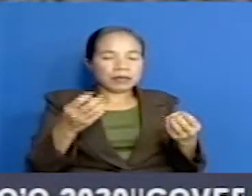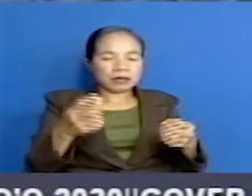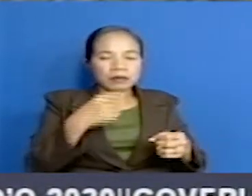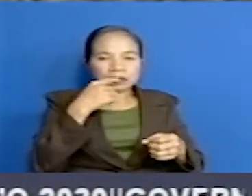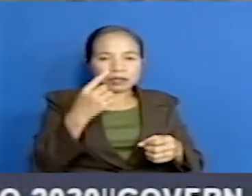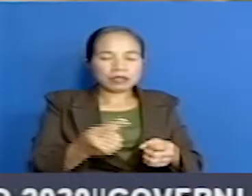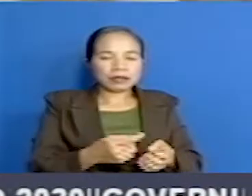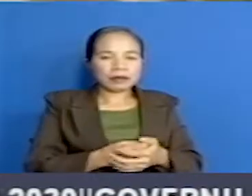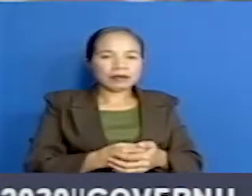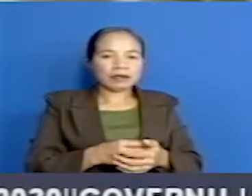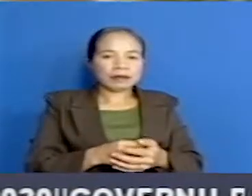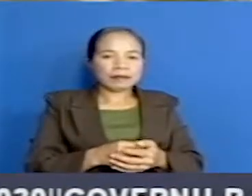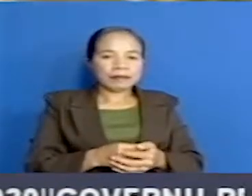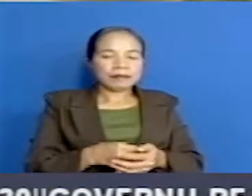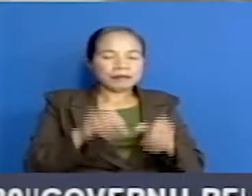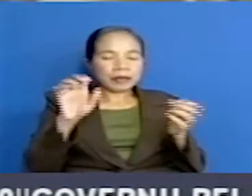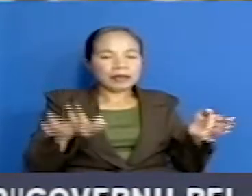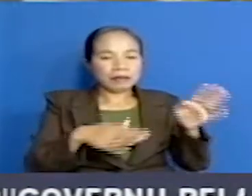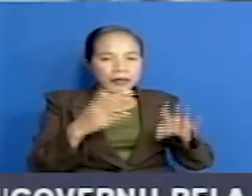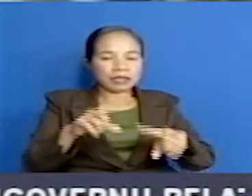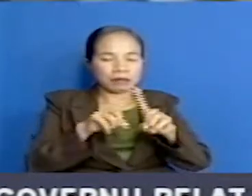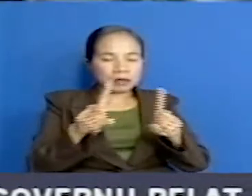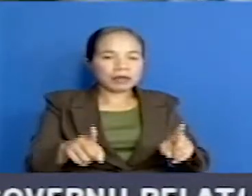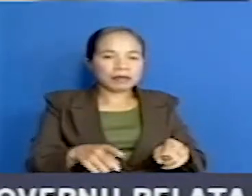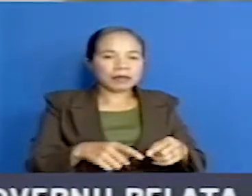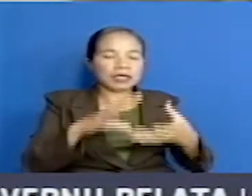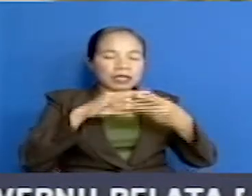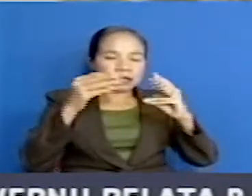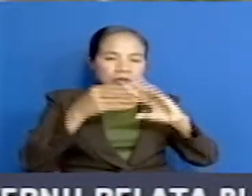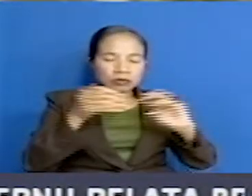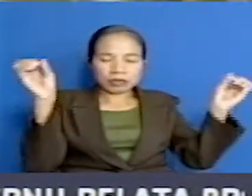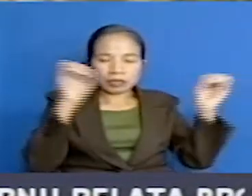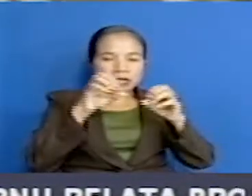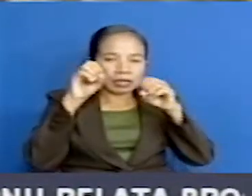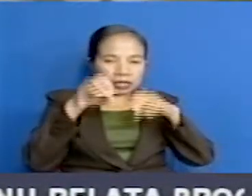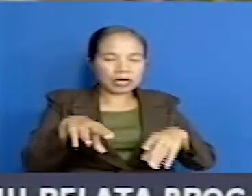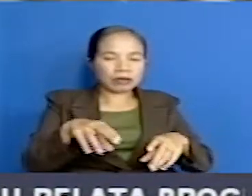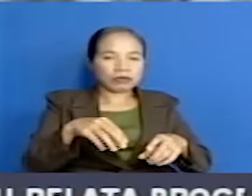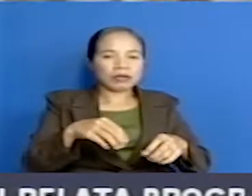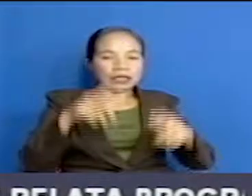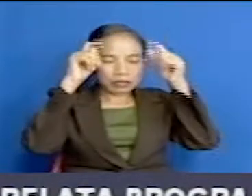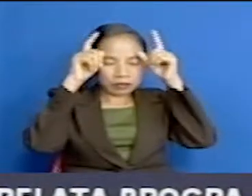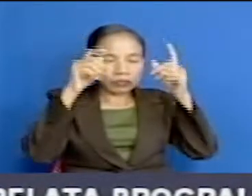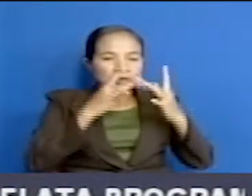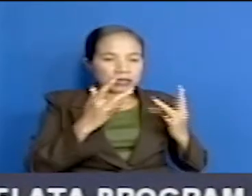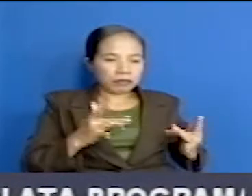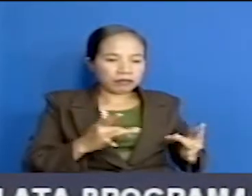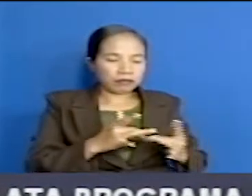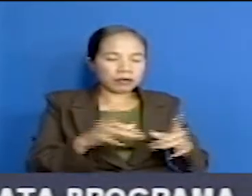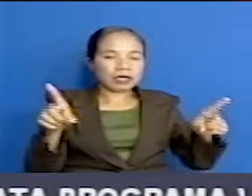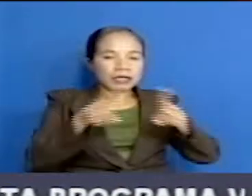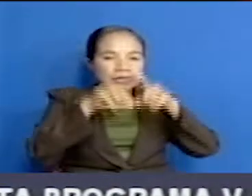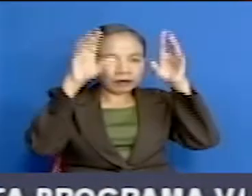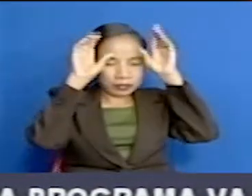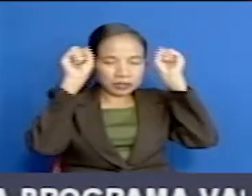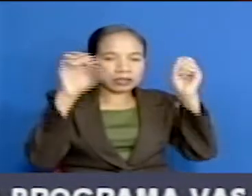hateteng, makstal bela lakong, mai benya memoria ho obra sila lakong iha timuruan sira nyefuang. Iha fating hanesang,